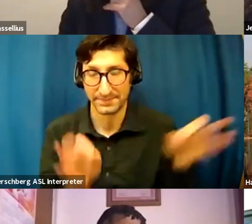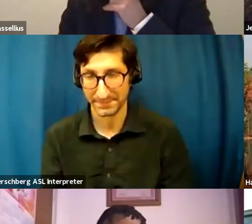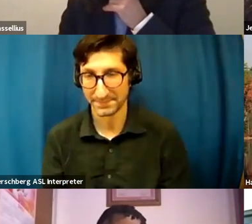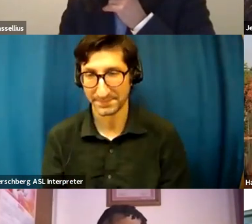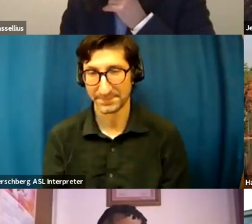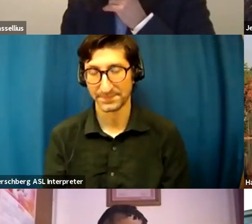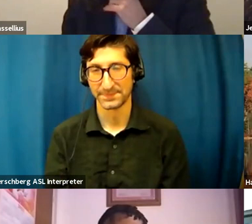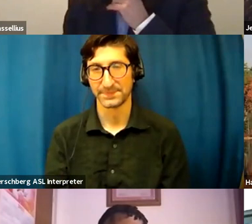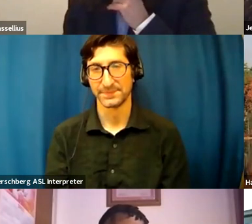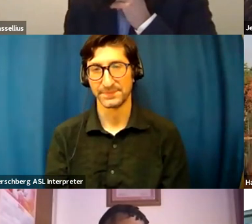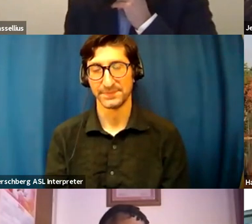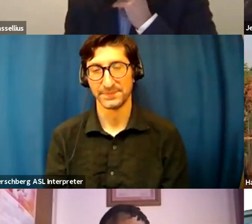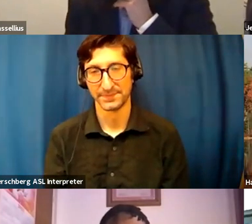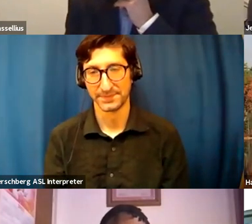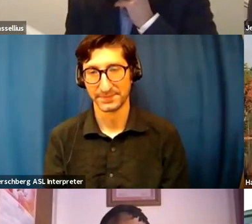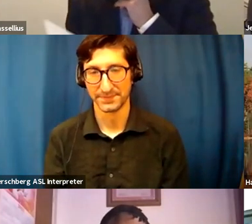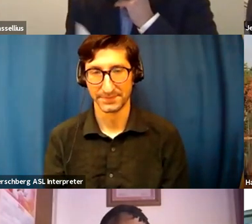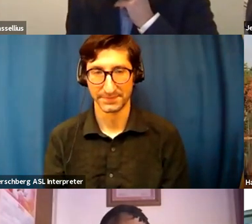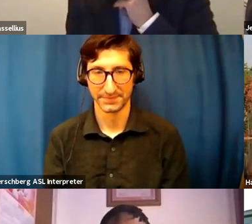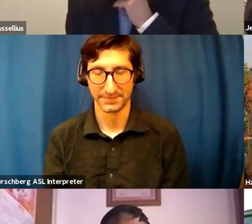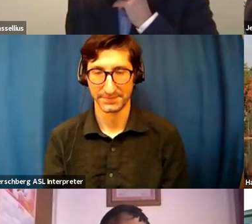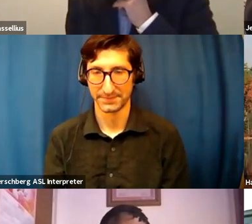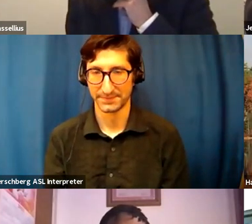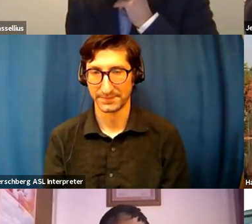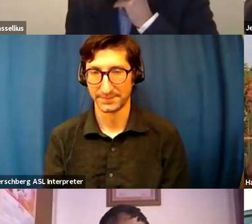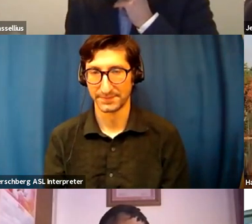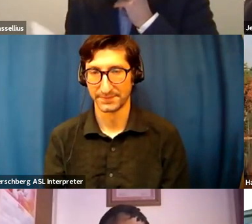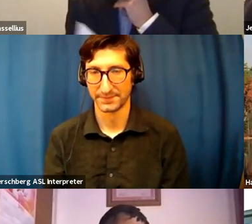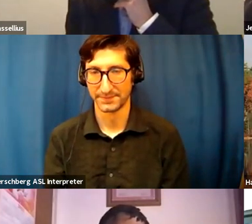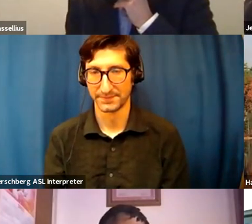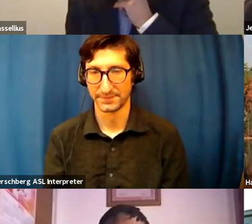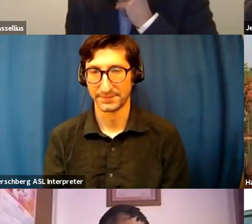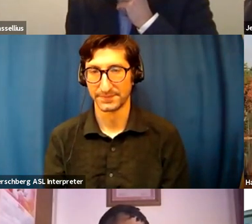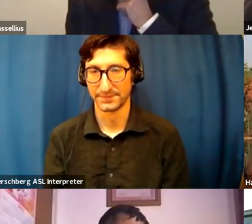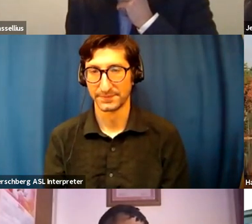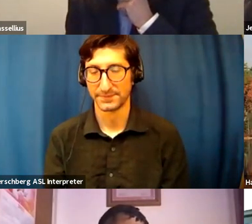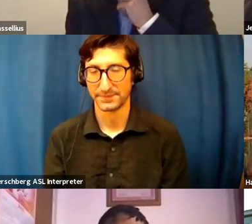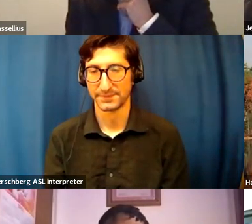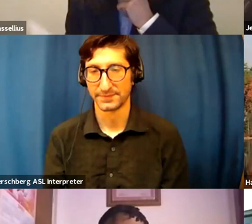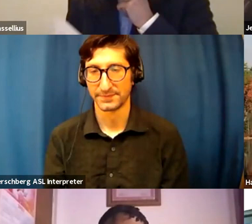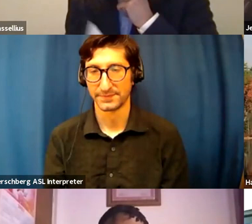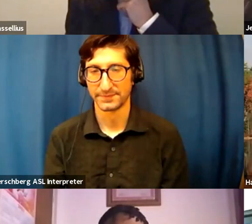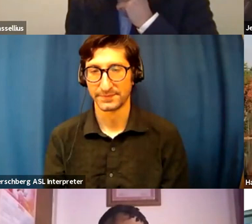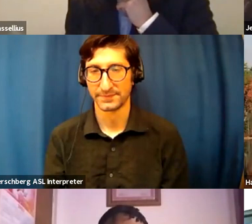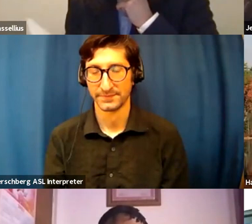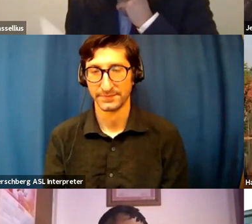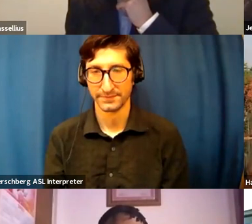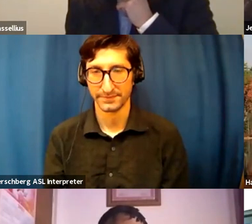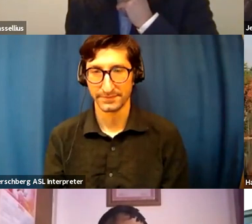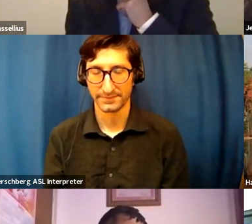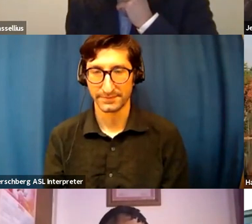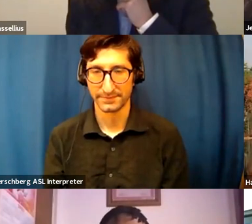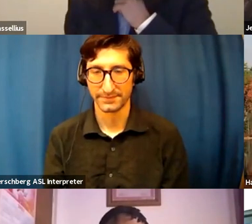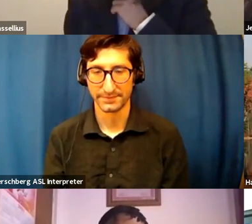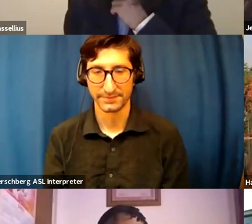dịch, xin vui lòng bấm quả cầu ở dưới phải màn hình. Và nếu mà anh chị có cần phải có một cái Zoom mới nhất